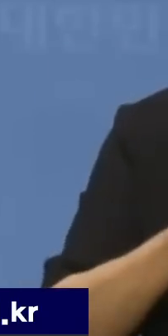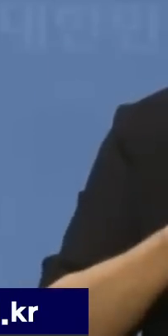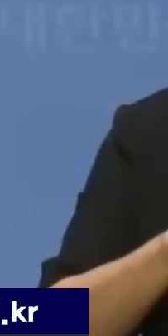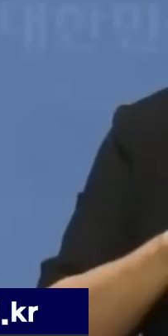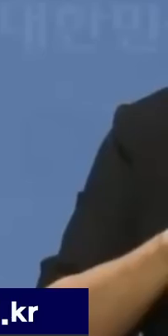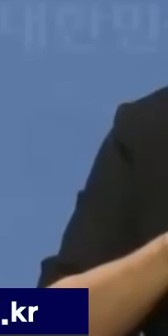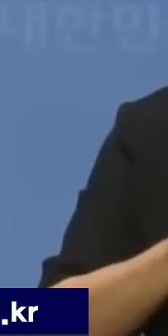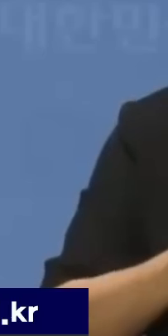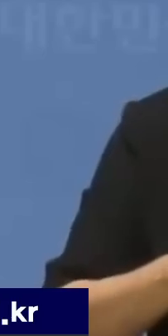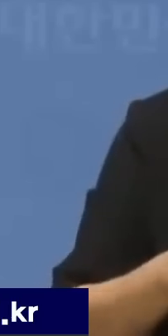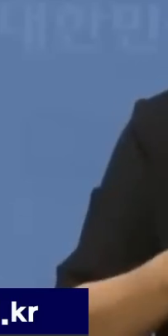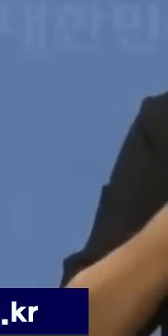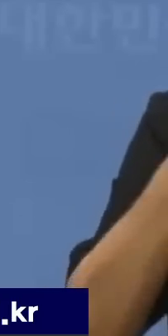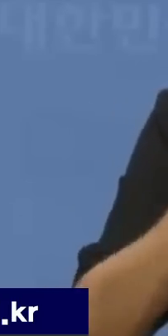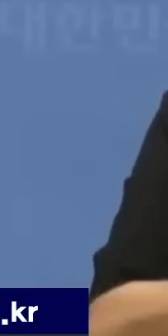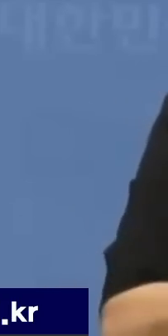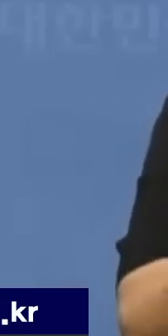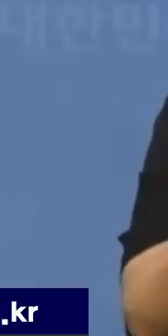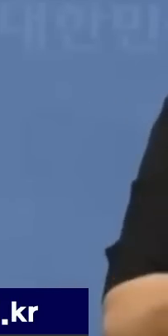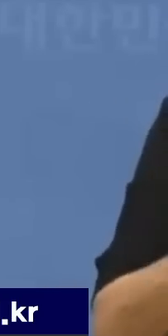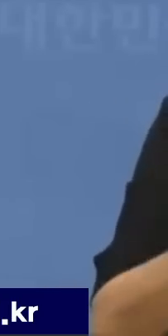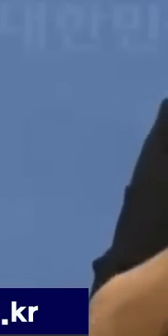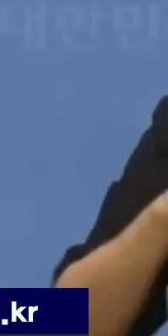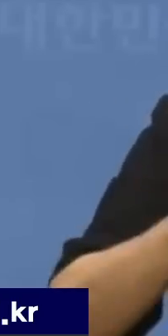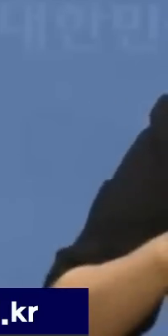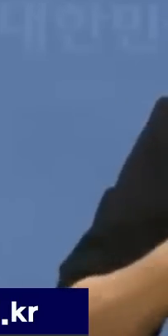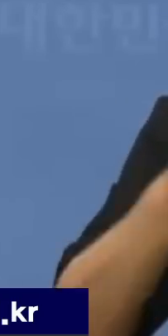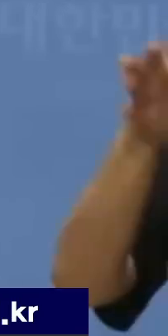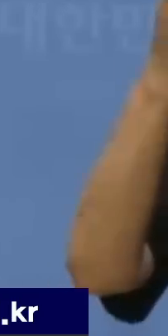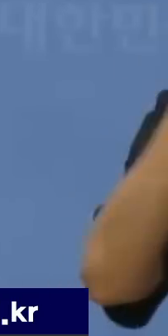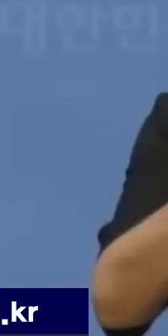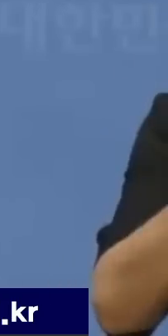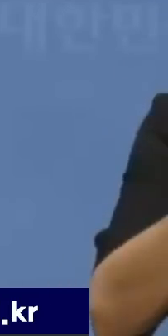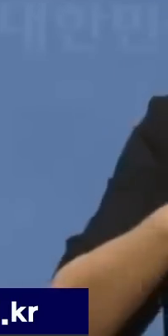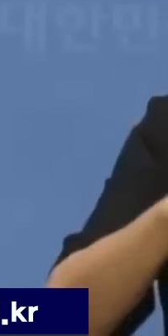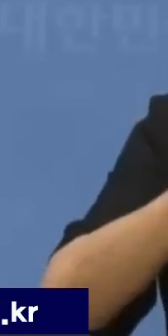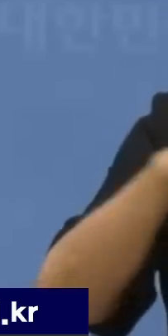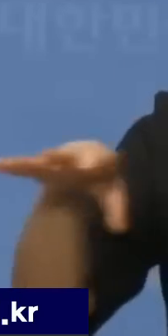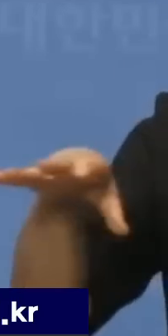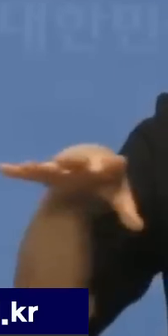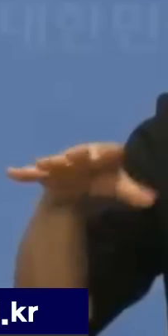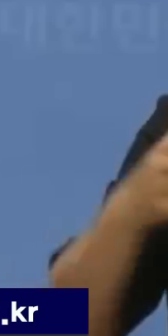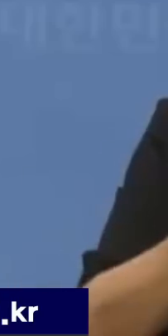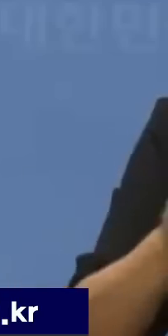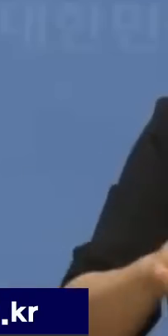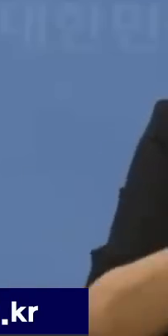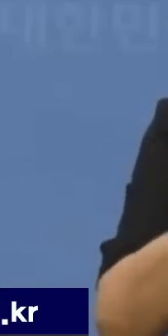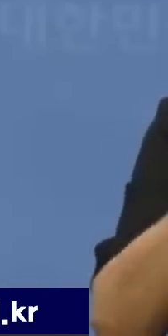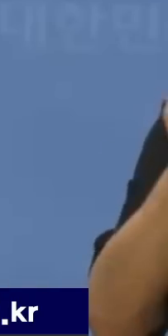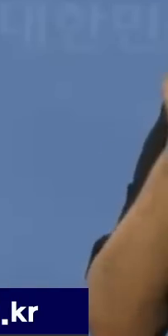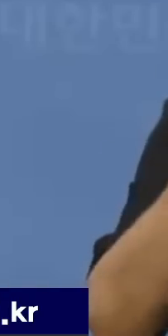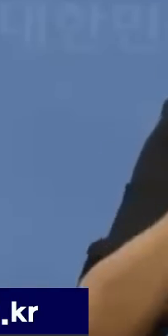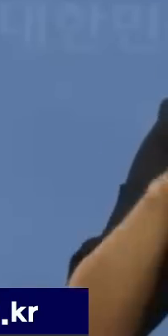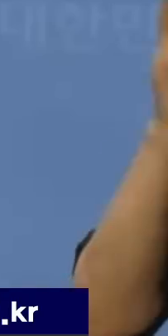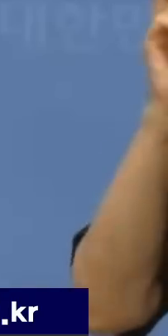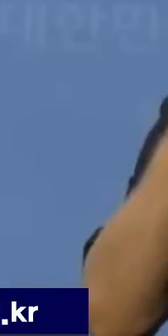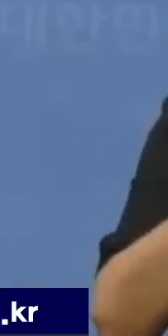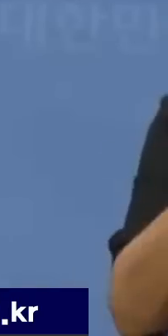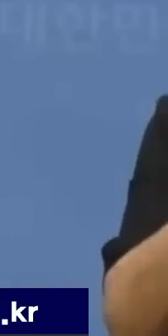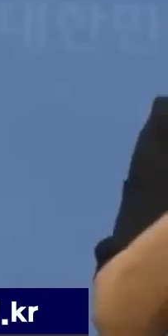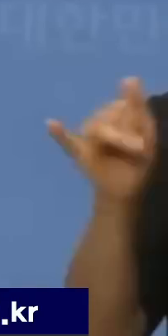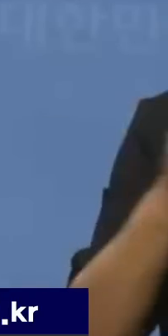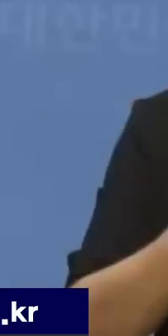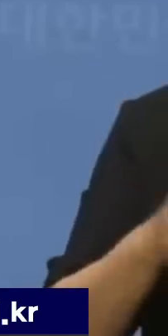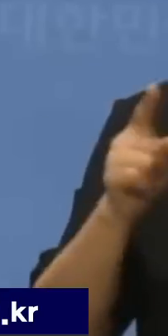한전적자 수십조원에 세금 투여하는 것보다 세금으로 중소기업 중소상공인